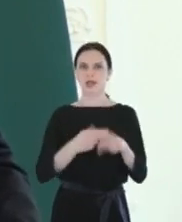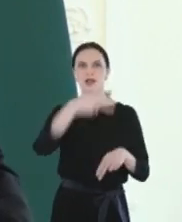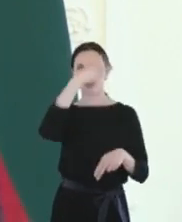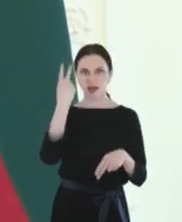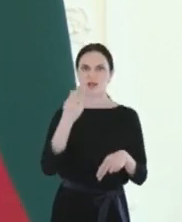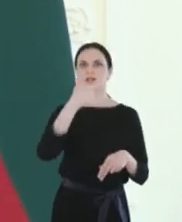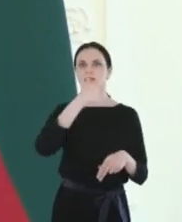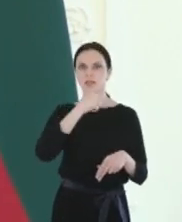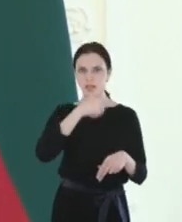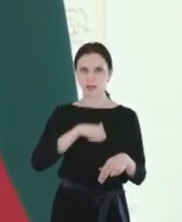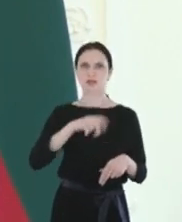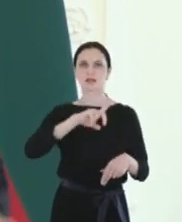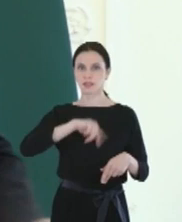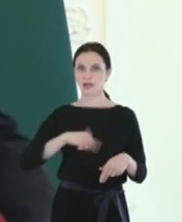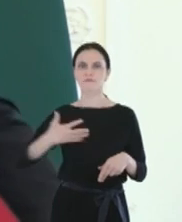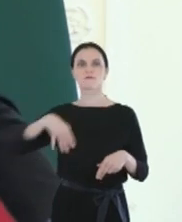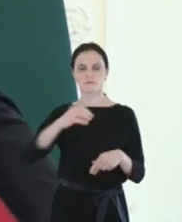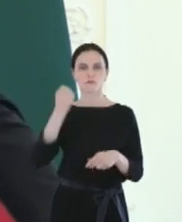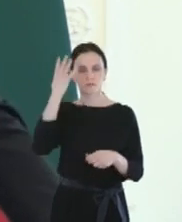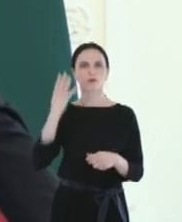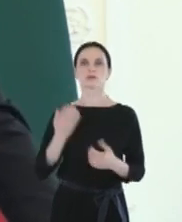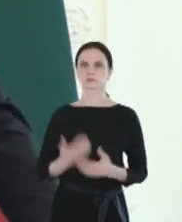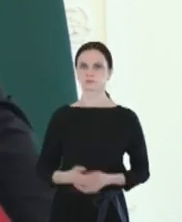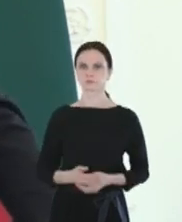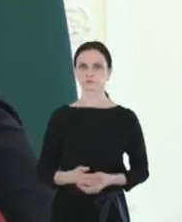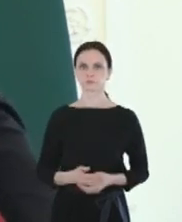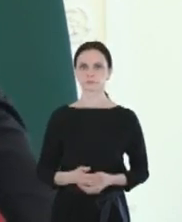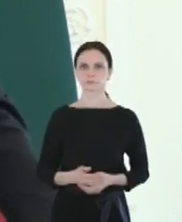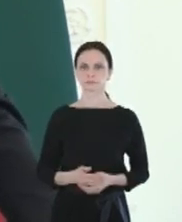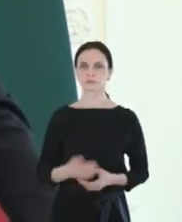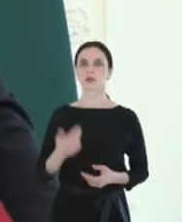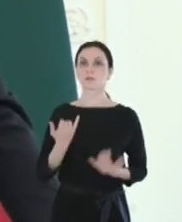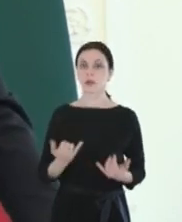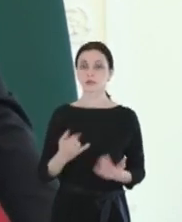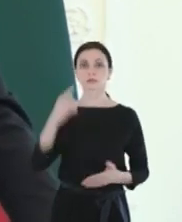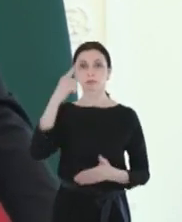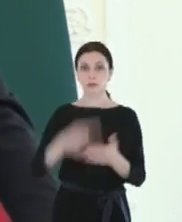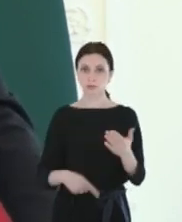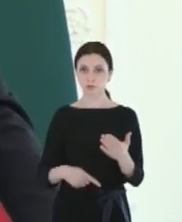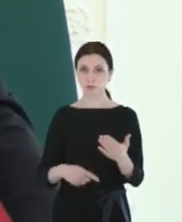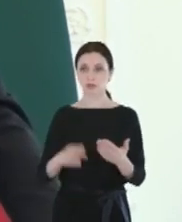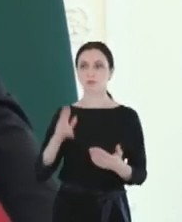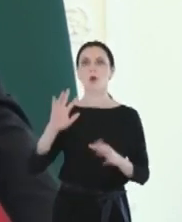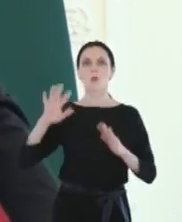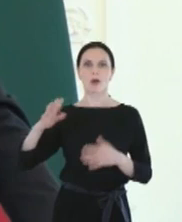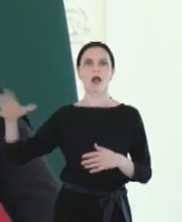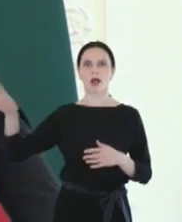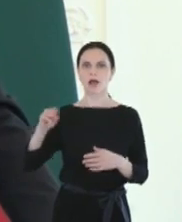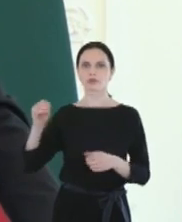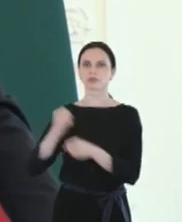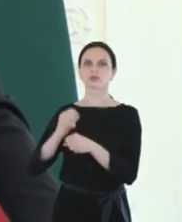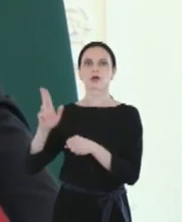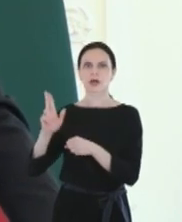Estijai. Dėl tokių sprendimų žinome ir pasitikime, kad mūsų sąjungininkai yra su mumis ne